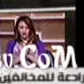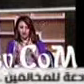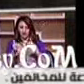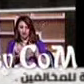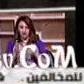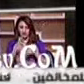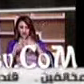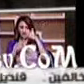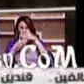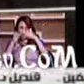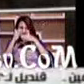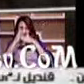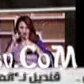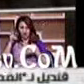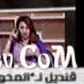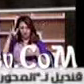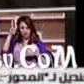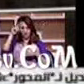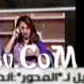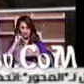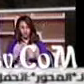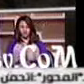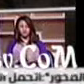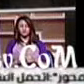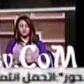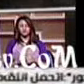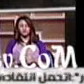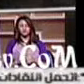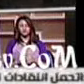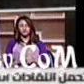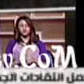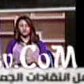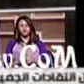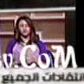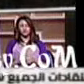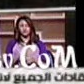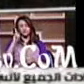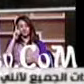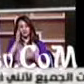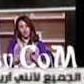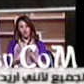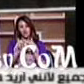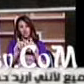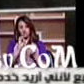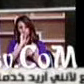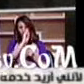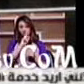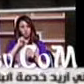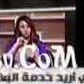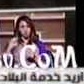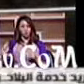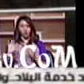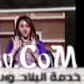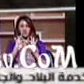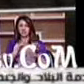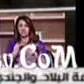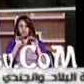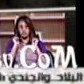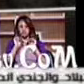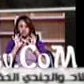والتنميه دكتور صف اهلا بك يا فندم اهلا بك صف دكتور اهلا بك ايه حقيقه ان الحزب طالب المحافظ بالاستقاله وهل قدم